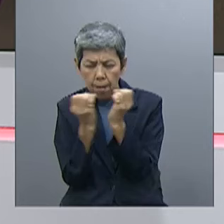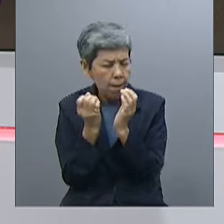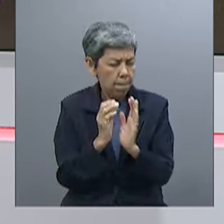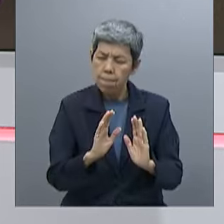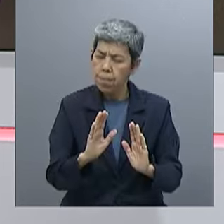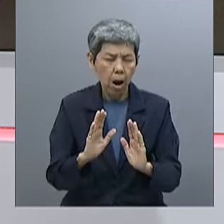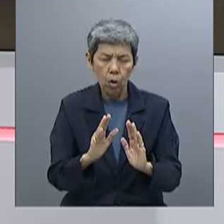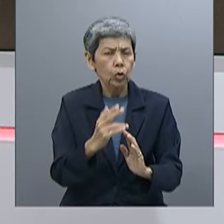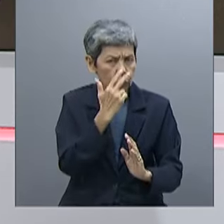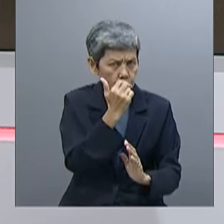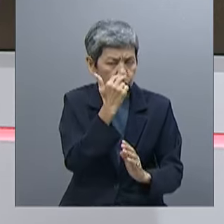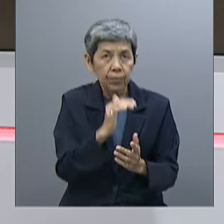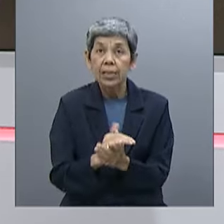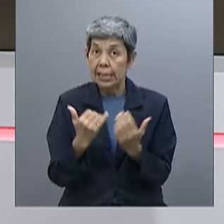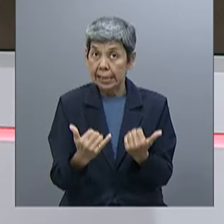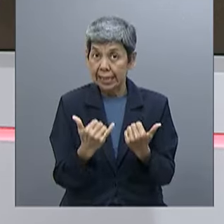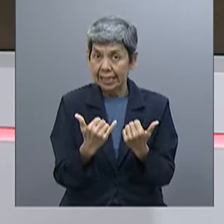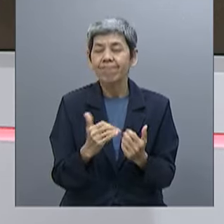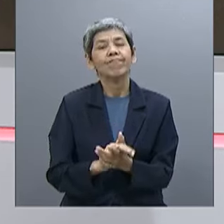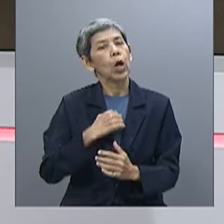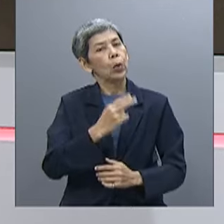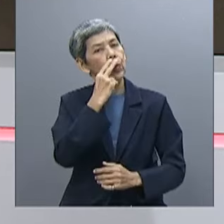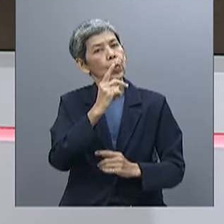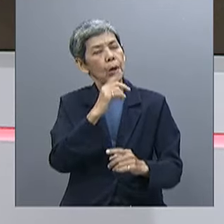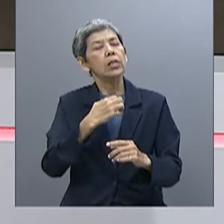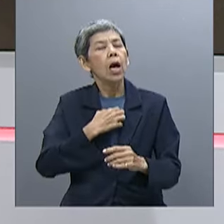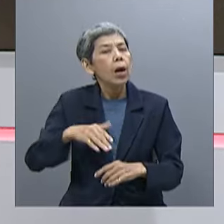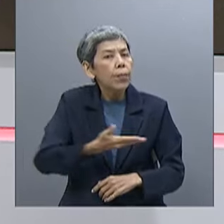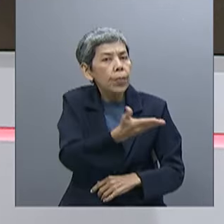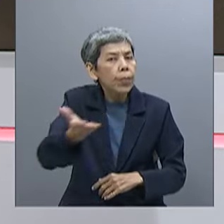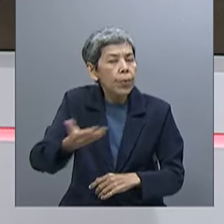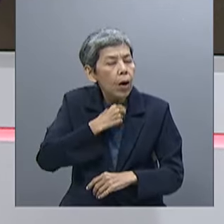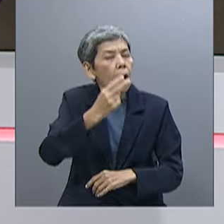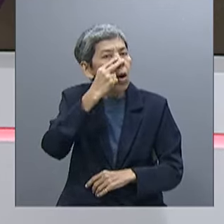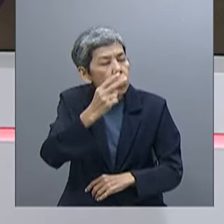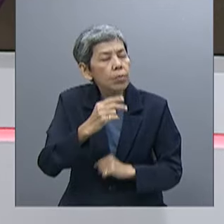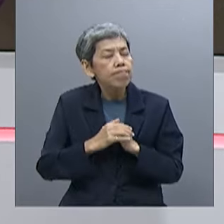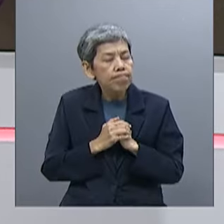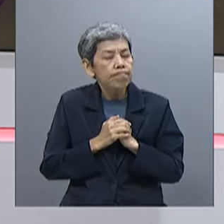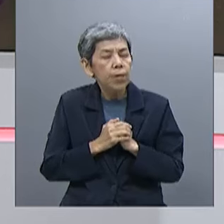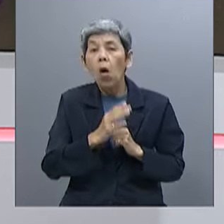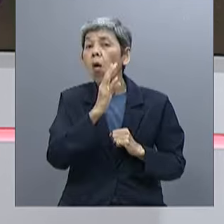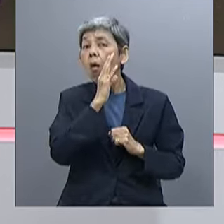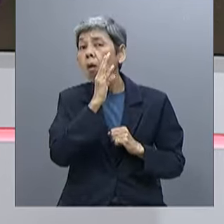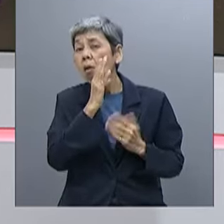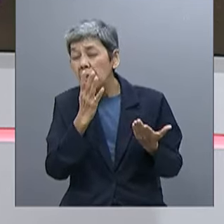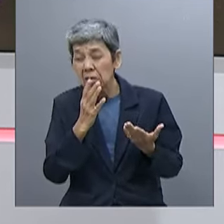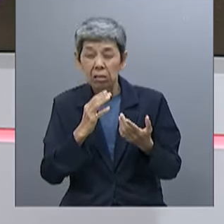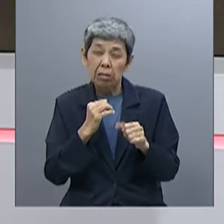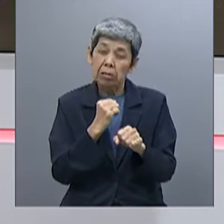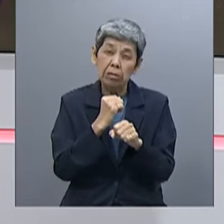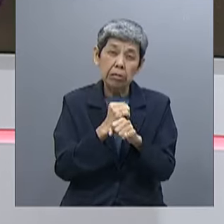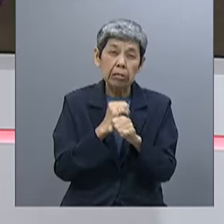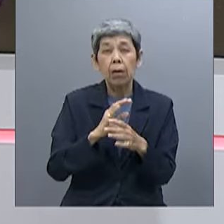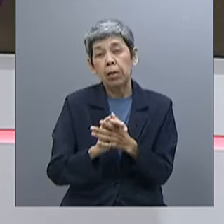ใบ2ขึ้นมาจับประเด็นเด่นในวันนี้ค่ะดิฉันอยากจะชวนคุณผู้ชมมองไปข้างหน้าหากปฏิหารไม่ได้เข้าข้างฝ่ายโ